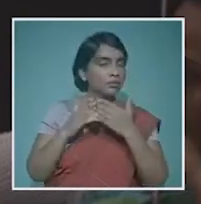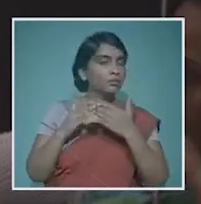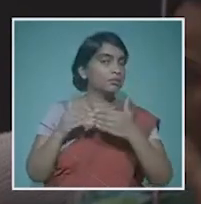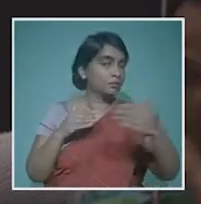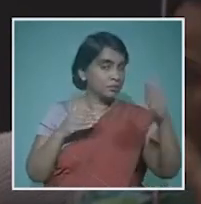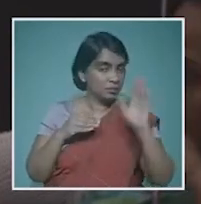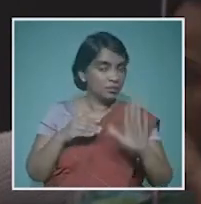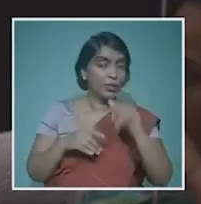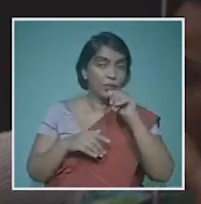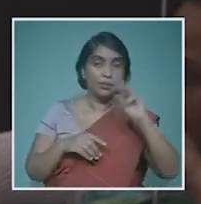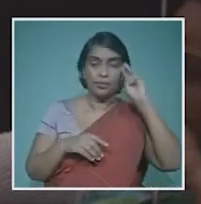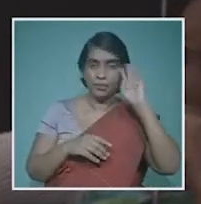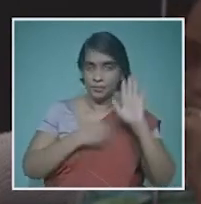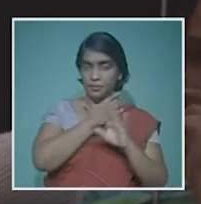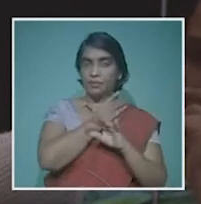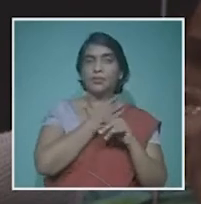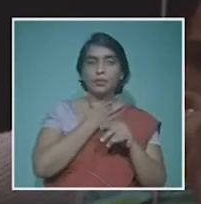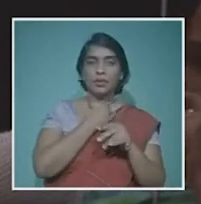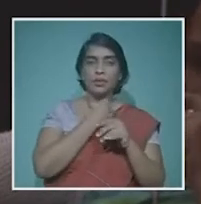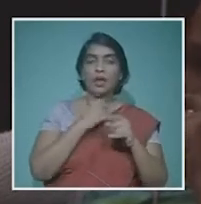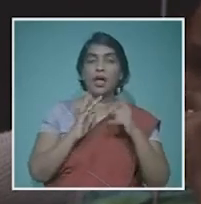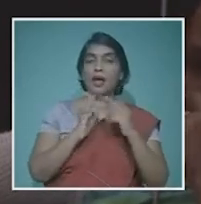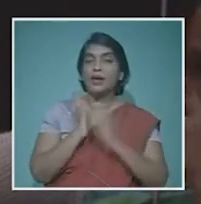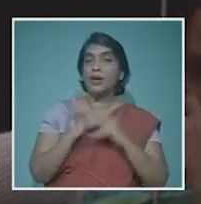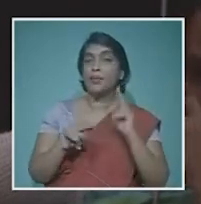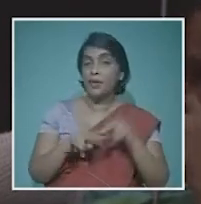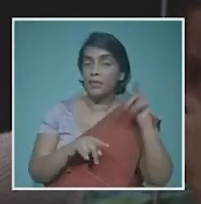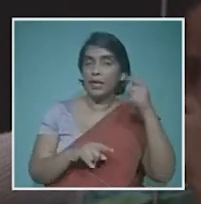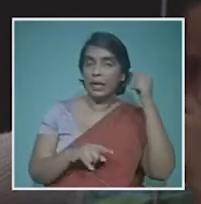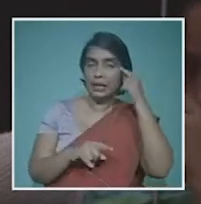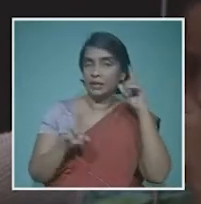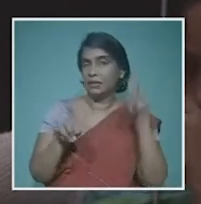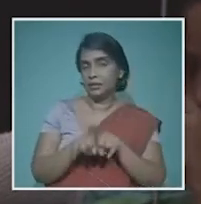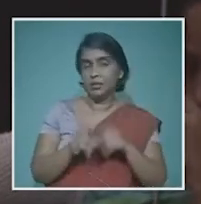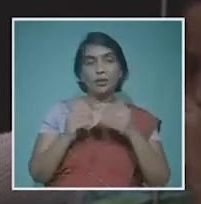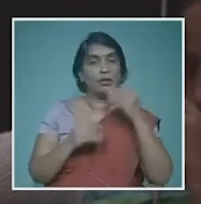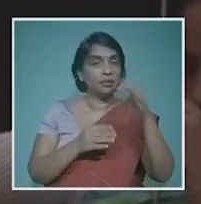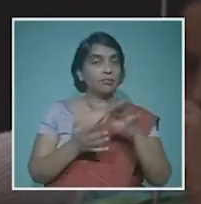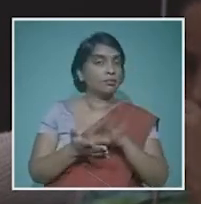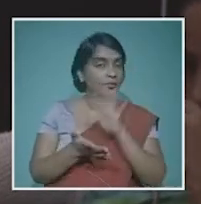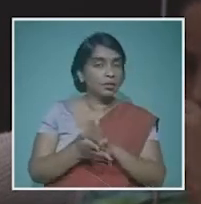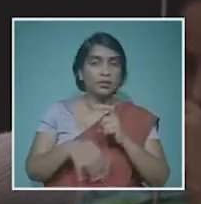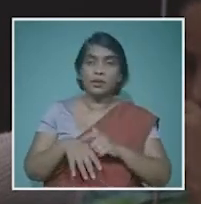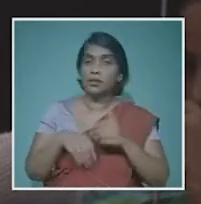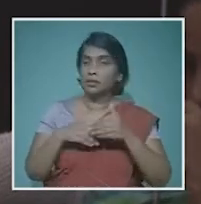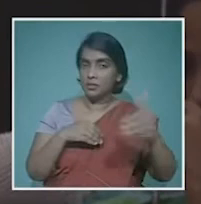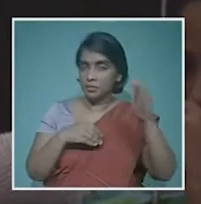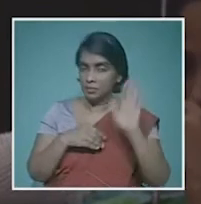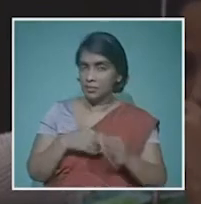සිදුවීම සහතික කළ යුතුයි මේ ජාත්‍යන්තර මූල්‍ය අරමුදල සිතන විදිය ඉදිරි තීරණාත්මක කාල පරිච්ඡේදයේ